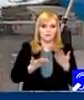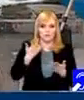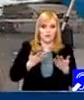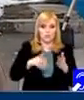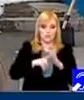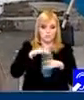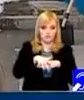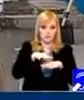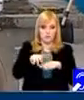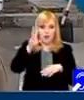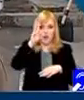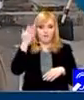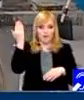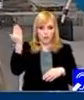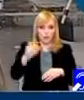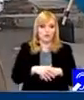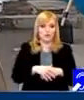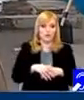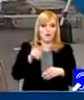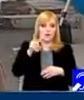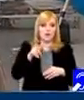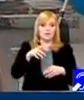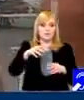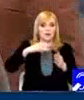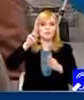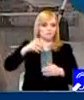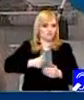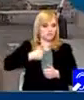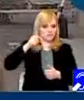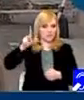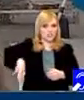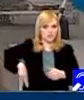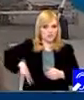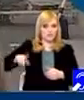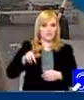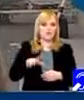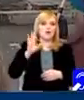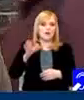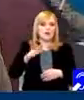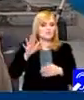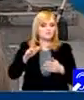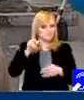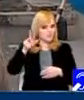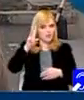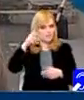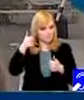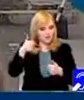din șotul lor, că nu fac materiale cum trebuie, atunci materialul s-ar face